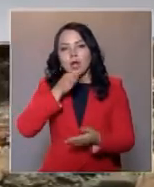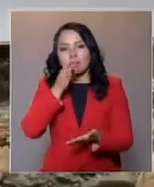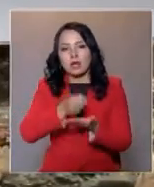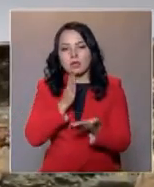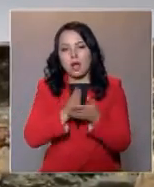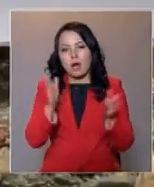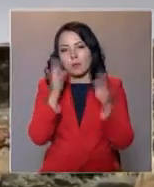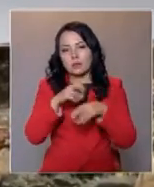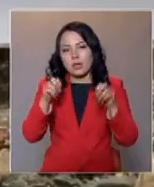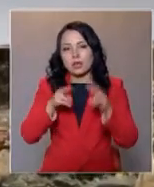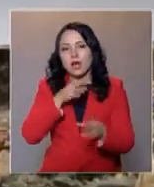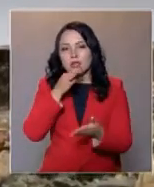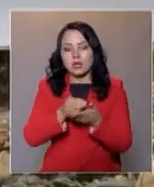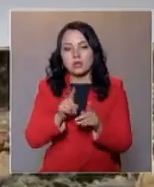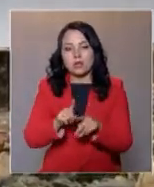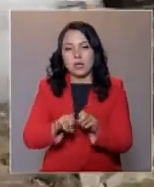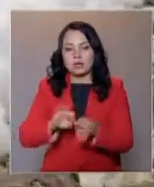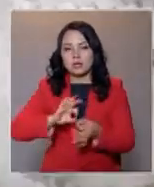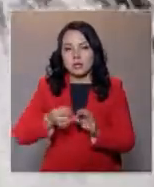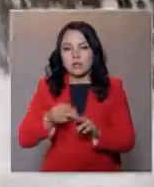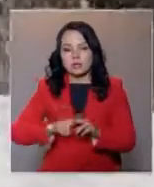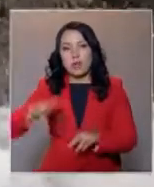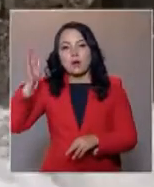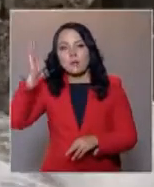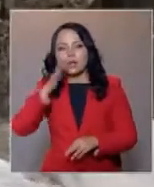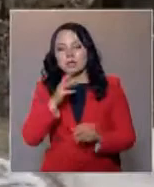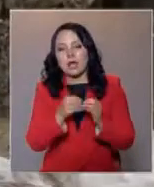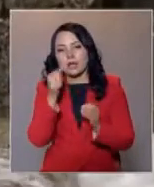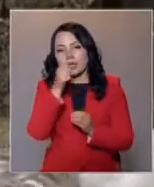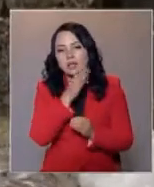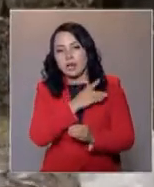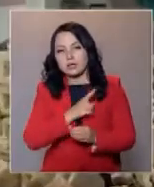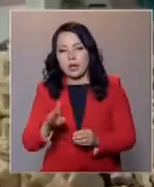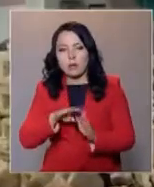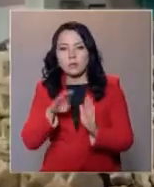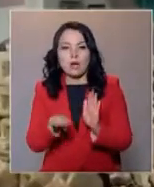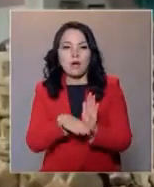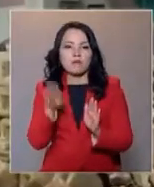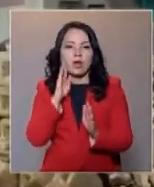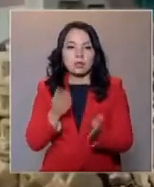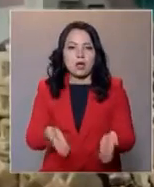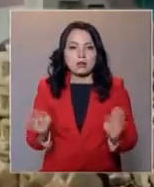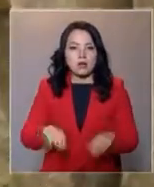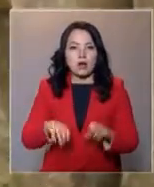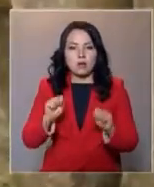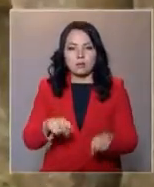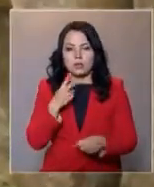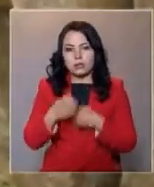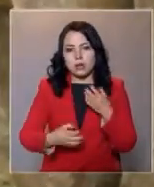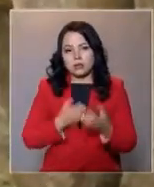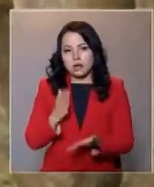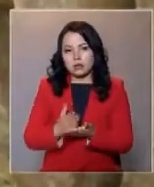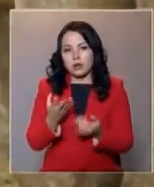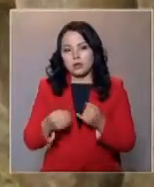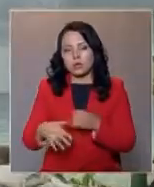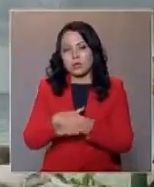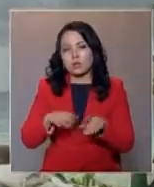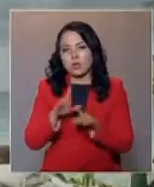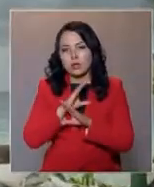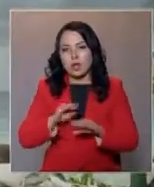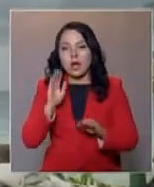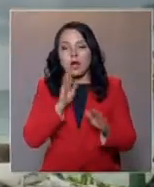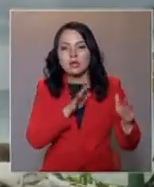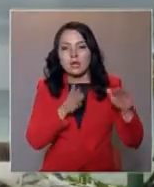По прогнозам специалистов, в ближайшие десятилетия Тувалу может уйти под воду. И то же самое угрожает еще одному